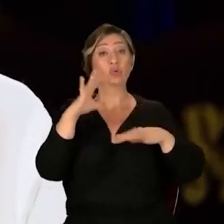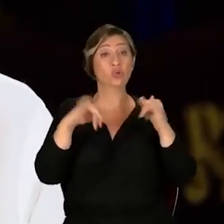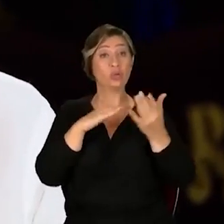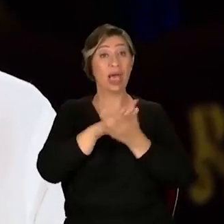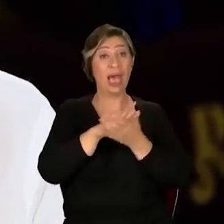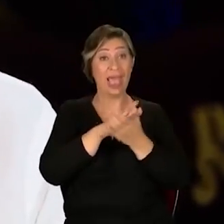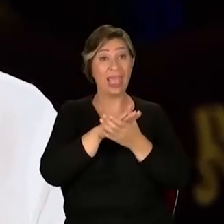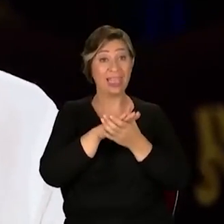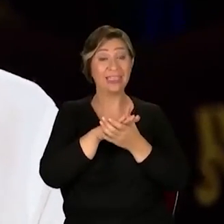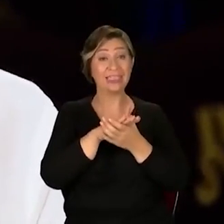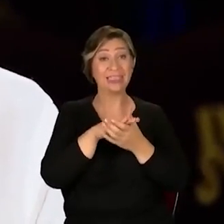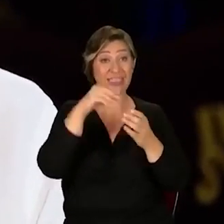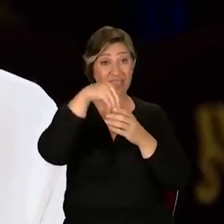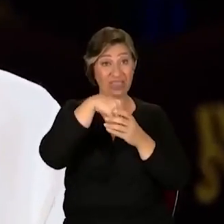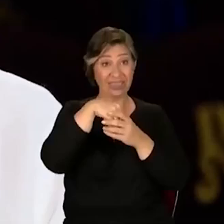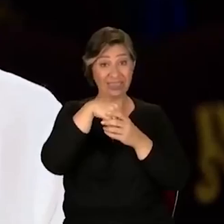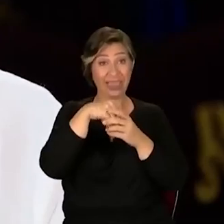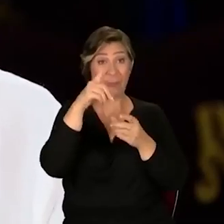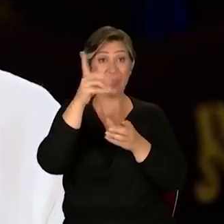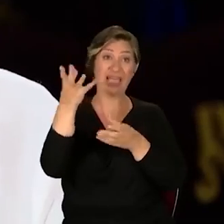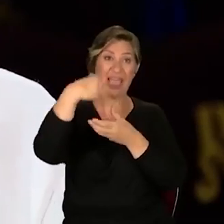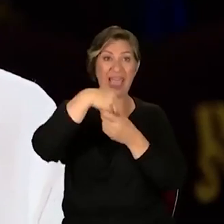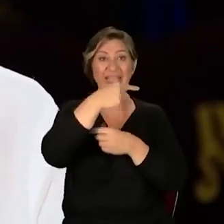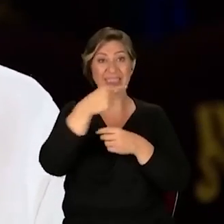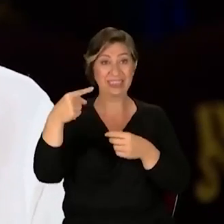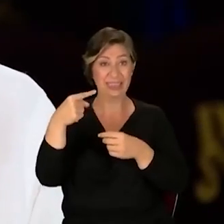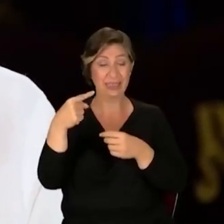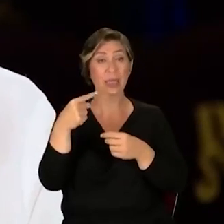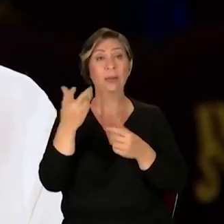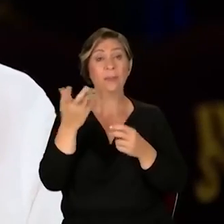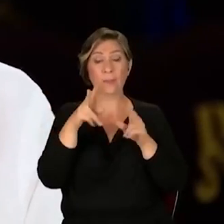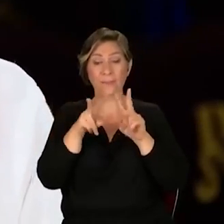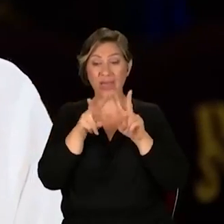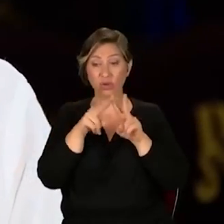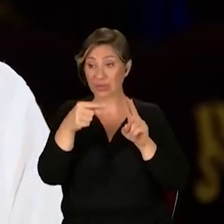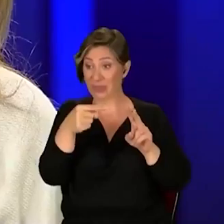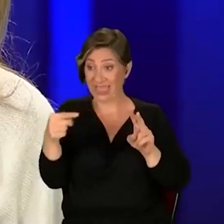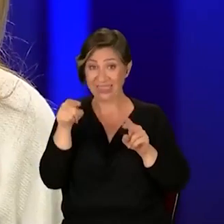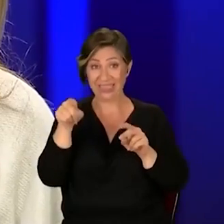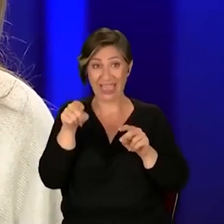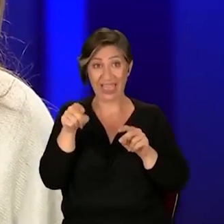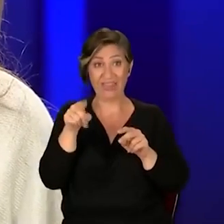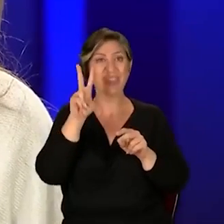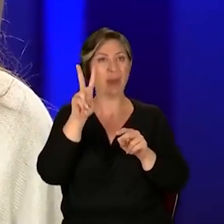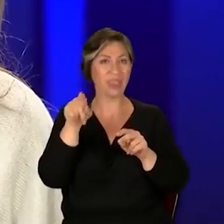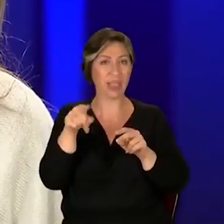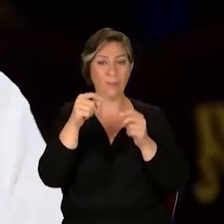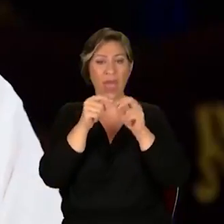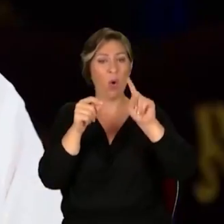bacak sendromunun etiyolojisi içinde yer alan bir eksiklik. Yani biz magnezyum eksikliğine bağlı, bazen